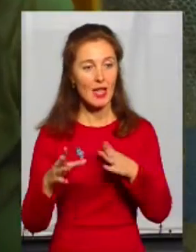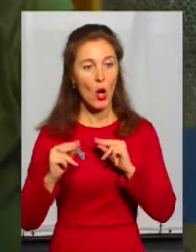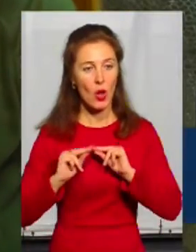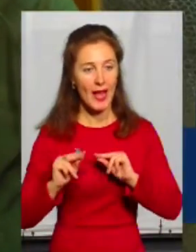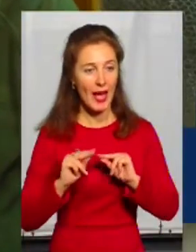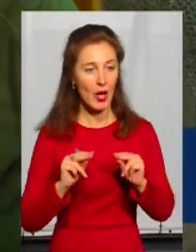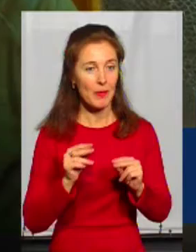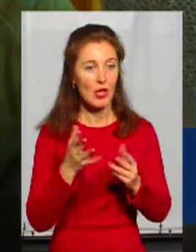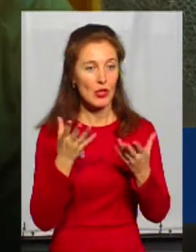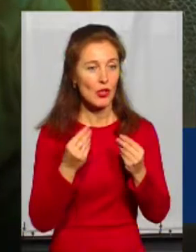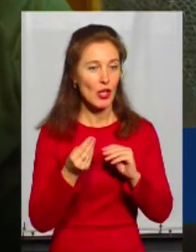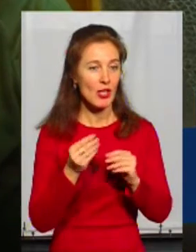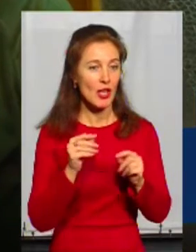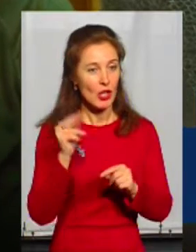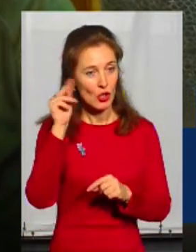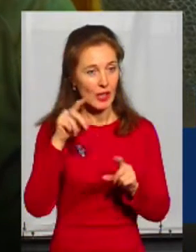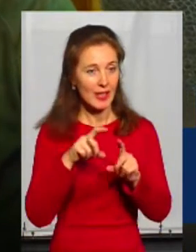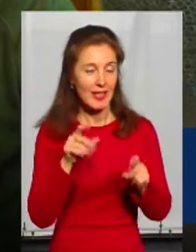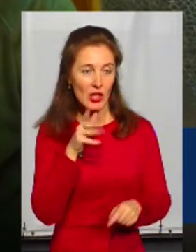Ну, по-перше, це нагода ще раз побачити